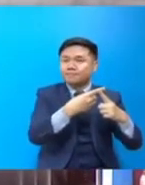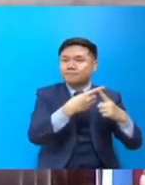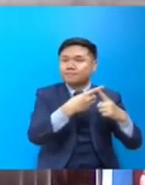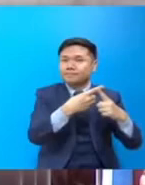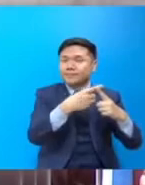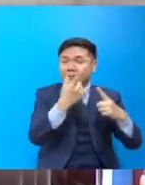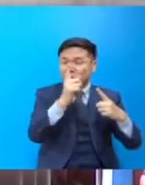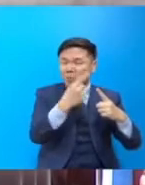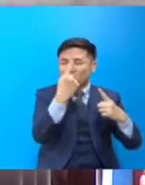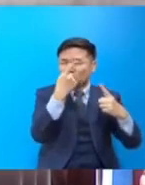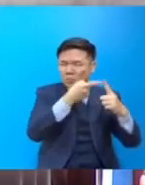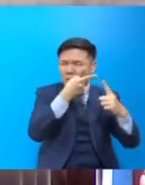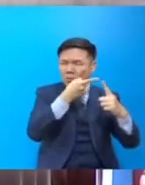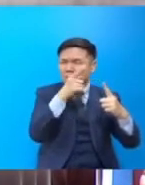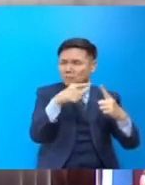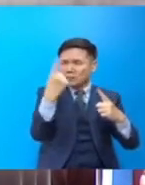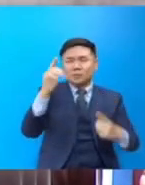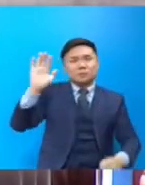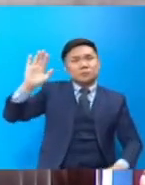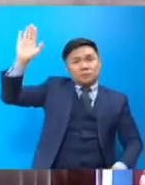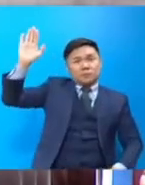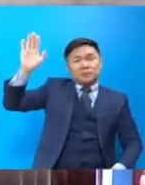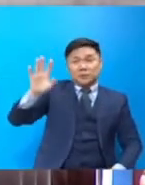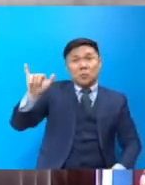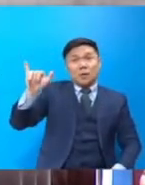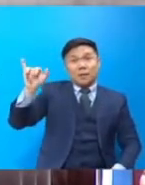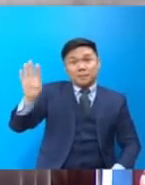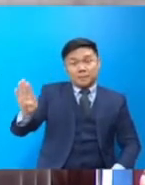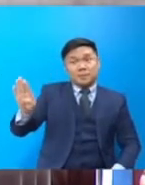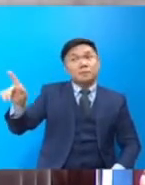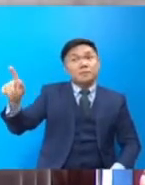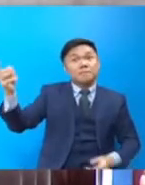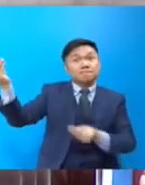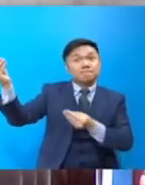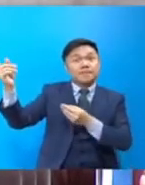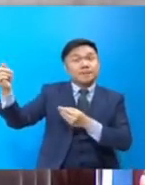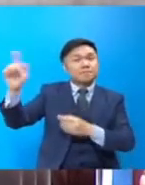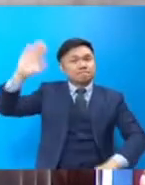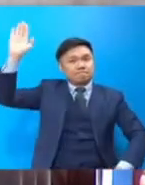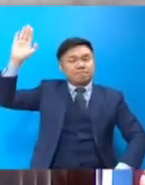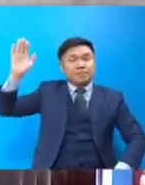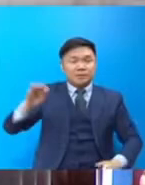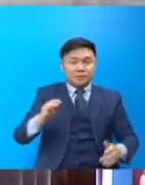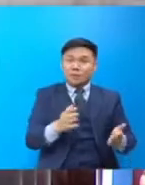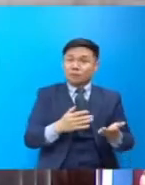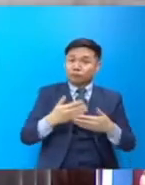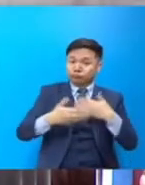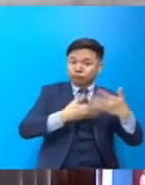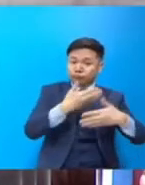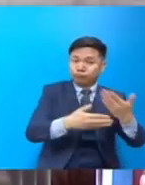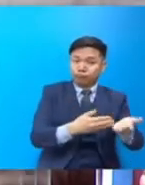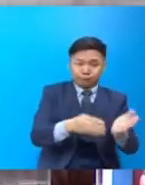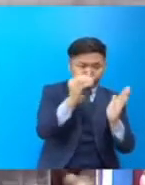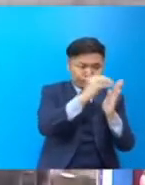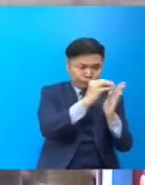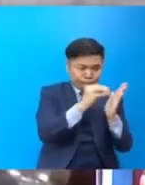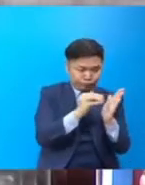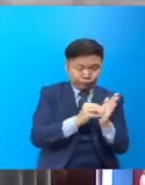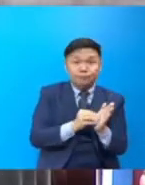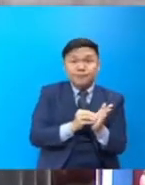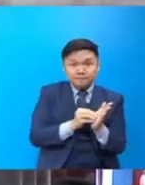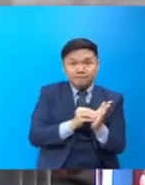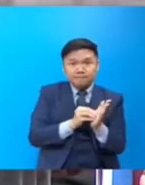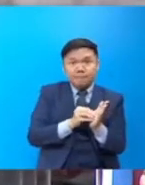yang diubahkan oleh seseorang yang berhormat yaitu mengenai Post dokumentasi barang yang